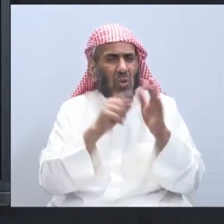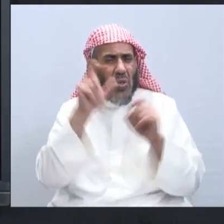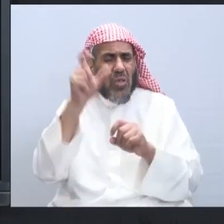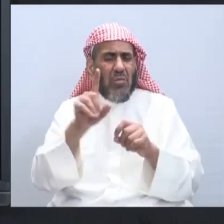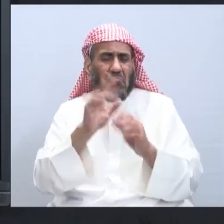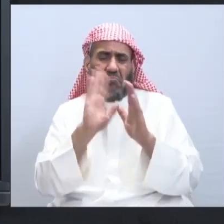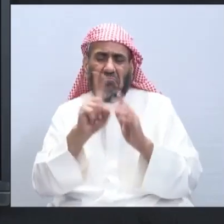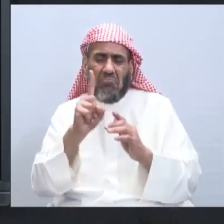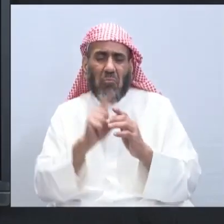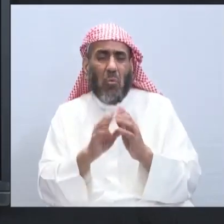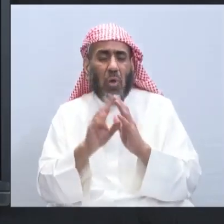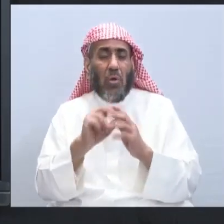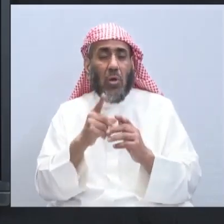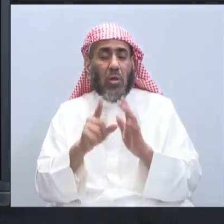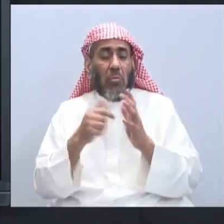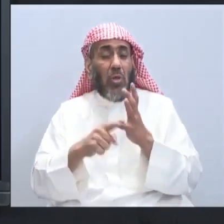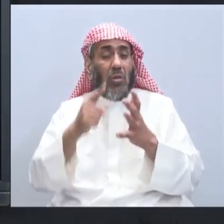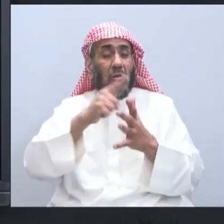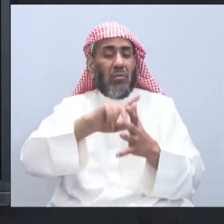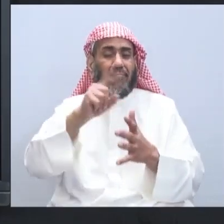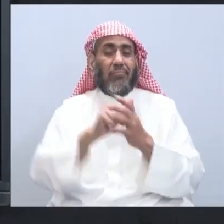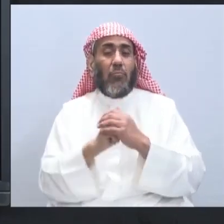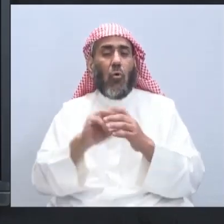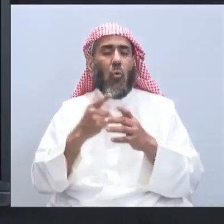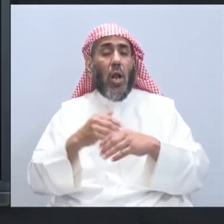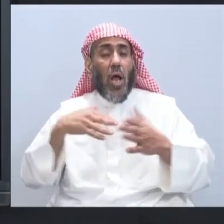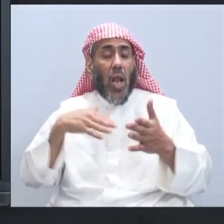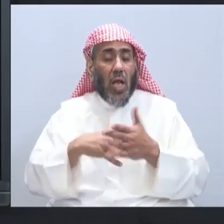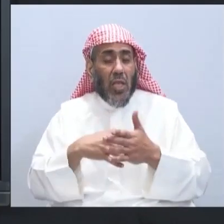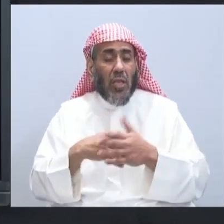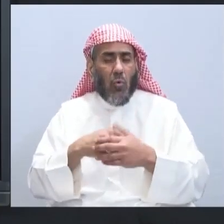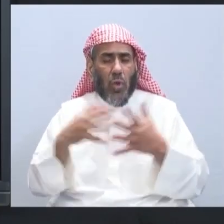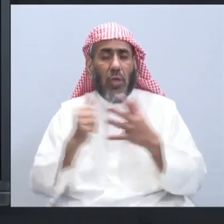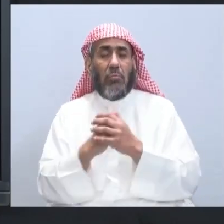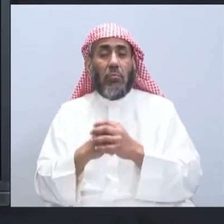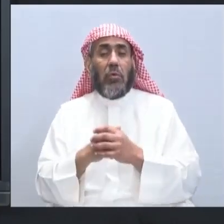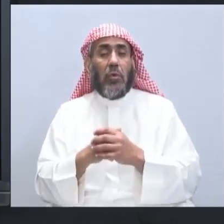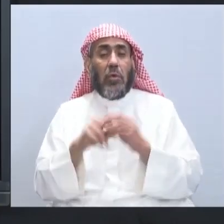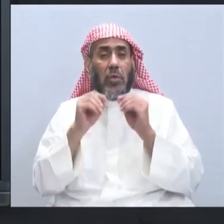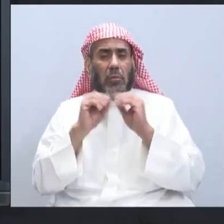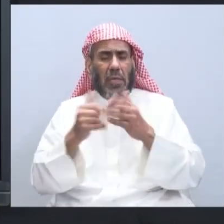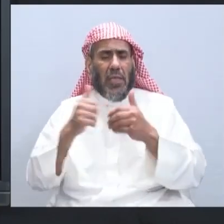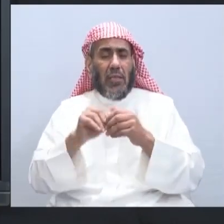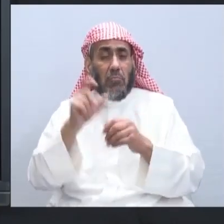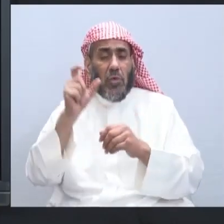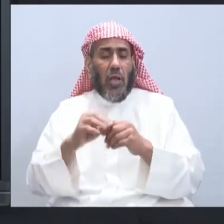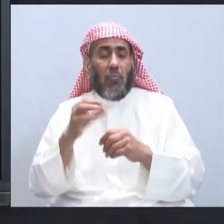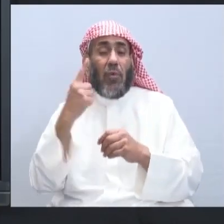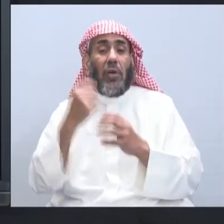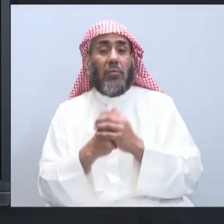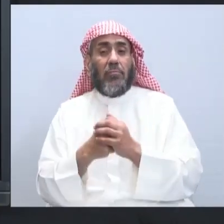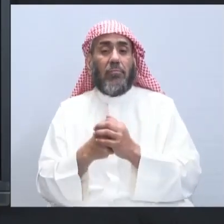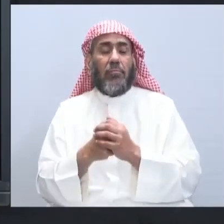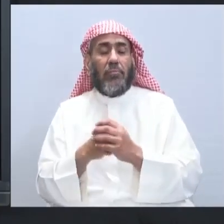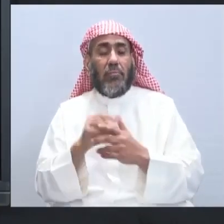شخصيه معينه تبدا من بدايه حتى النهايه ولا على حدث يعني احداث كثيره لا وانما ياتي جانب فقط واحد يعني